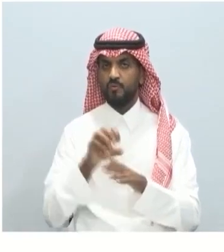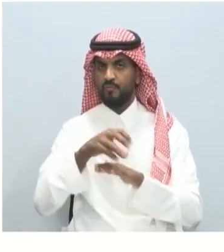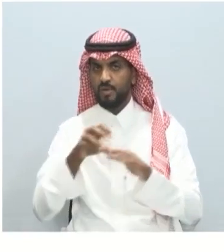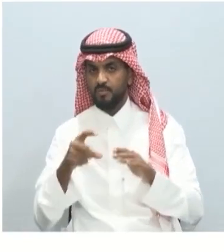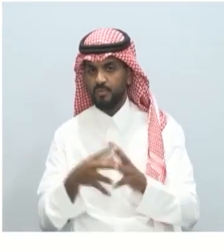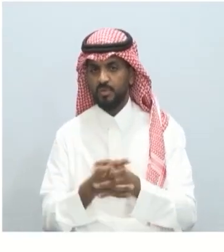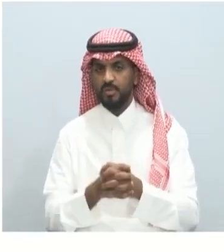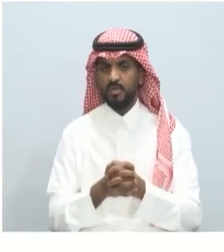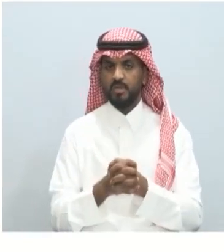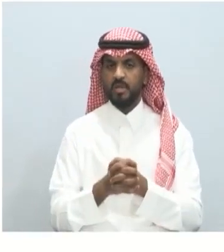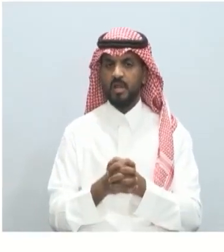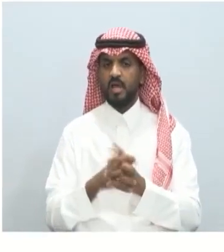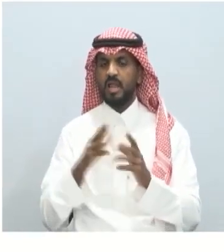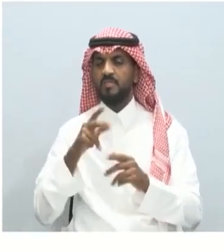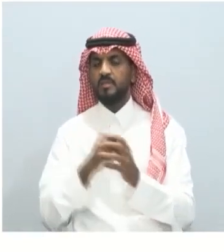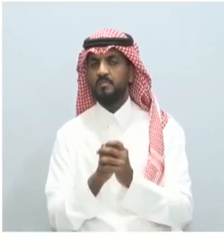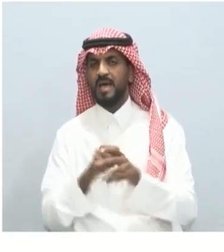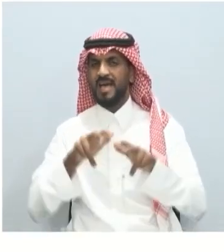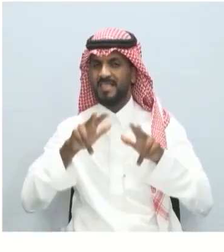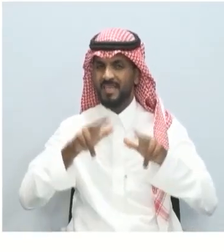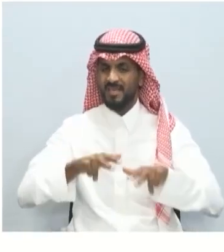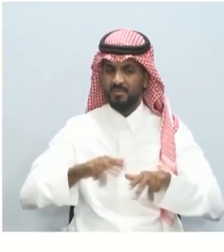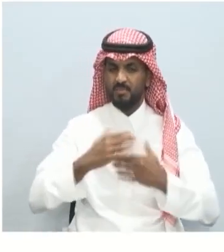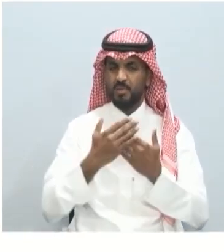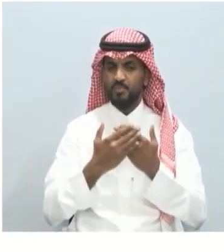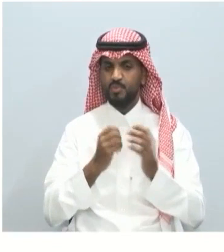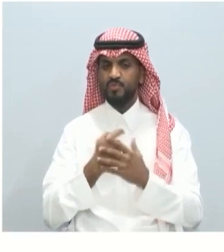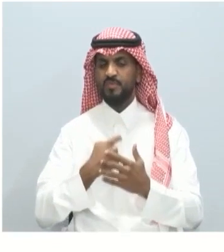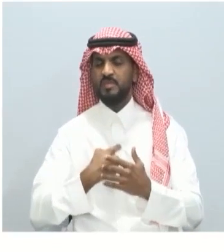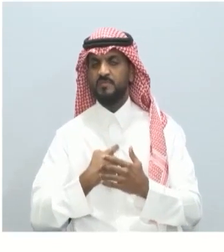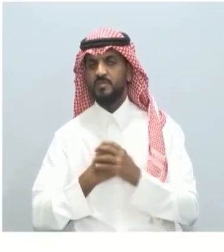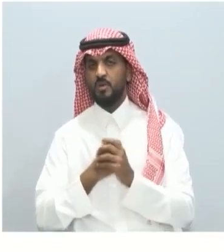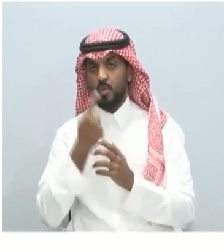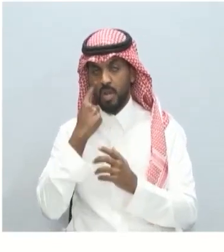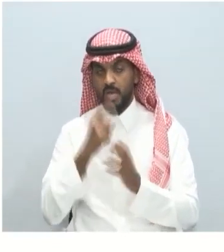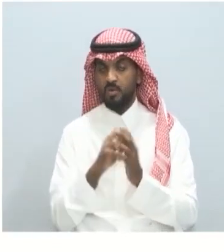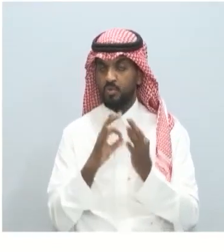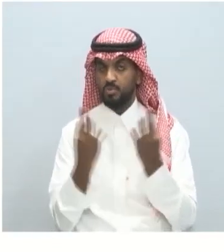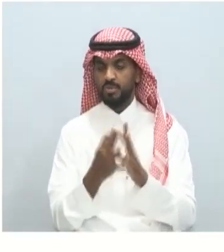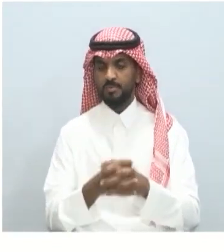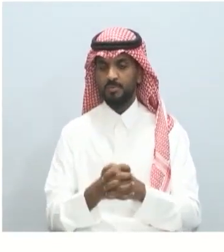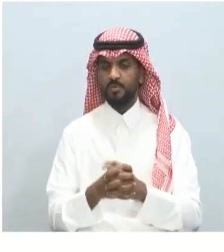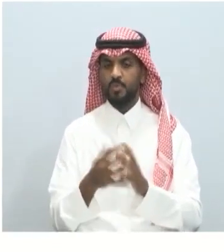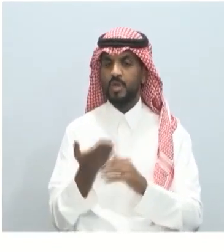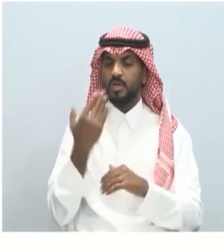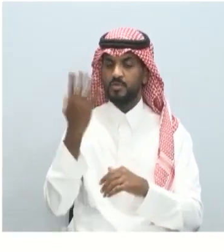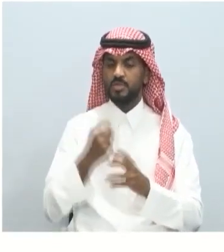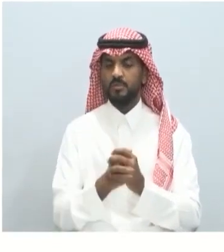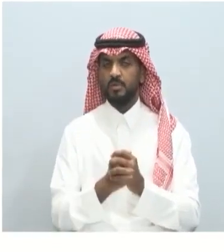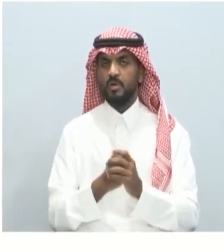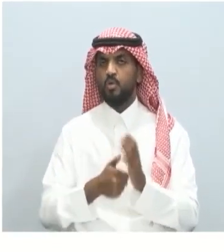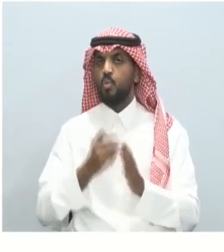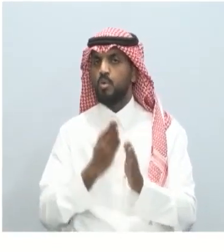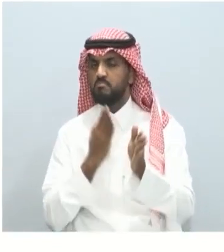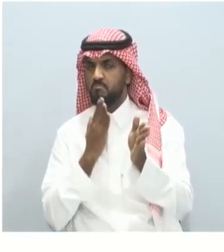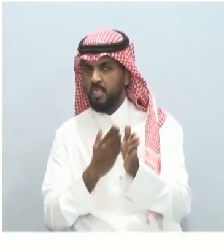من فروعه الغضه الطريه لما له من اثر ملموس في النفس والحياه والحياه والمجتمع وكان النبي صلى الله عليه